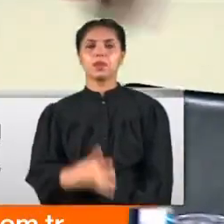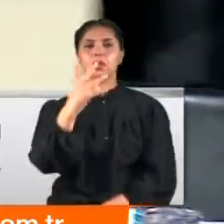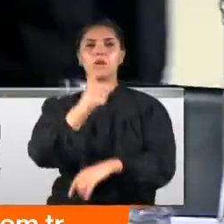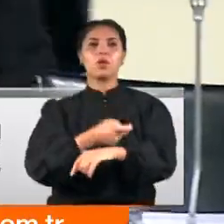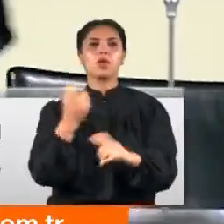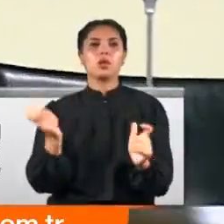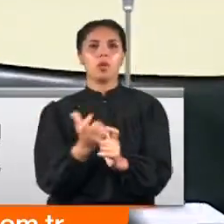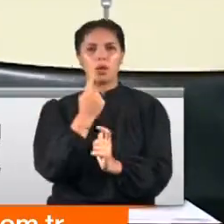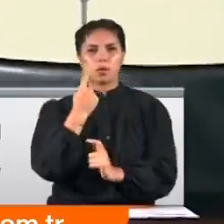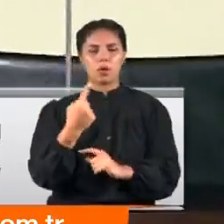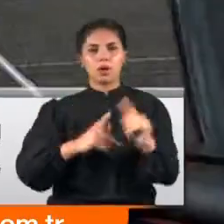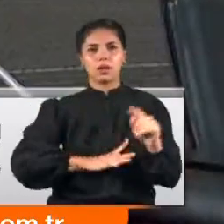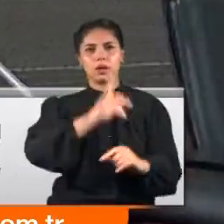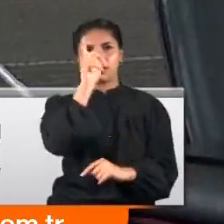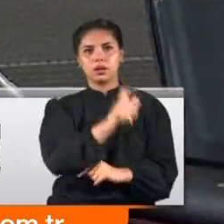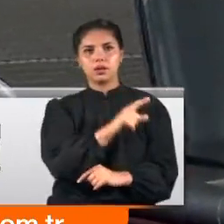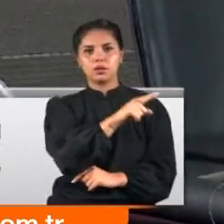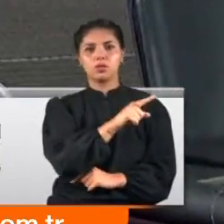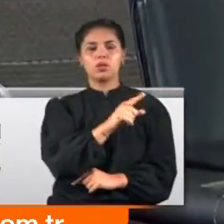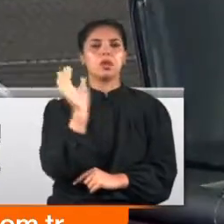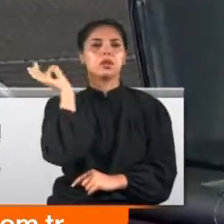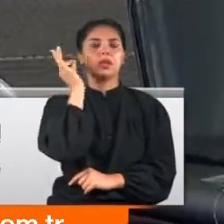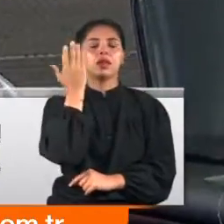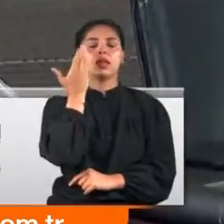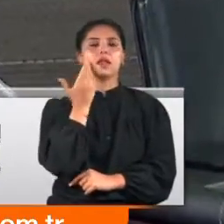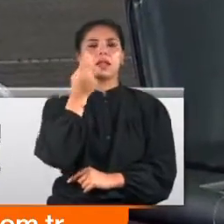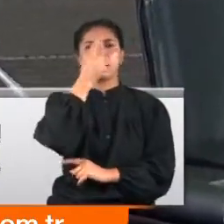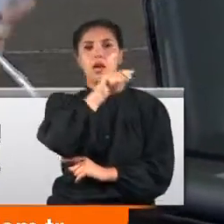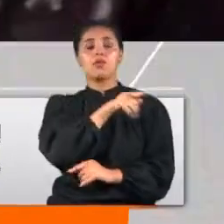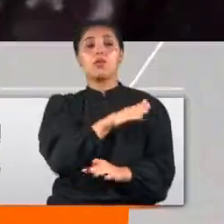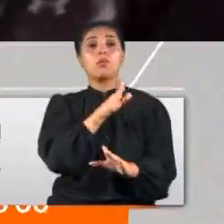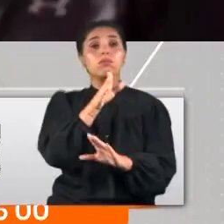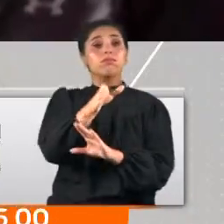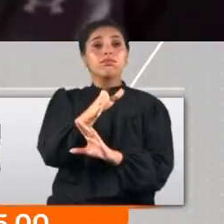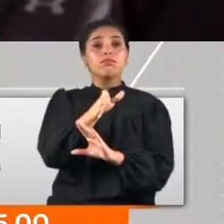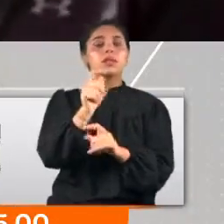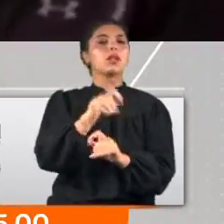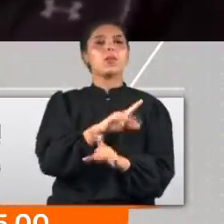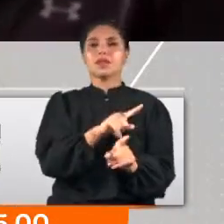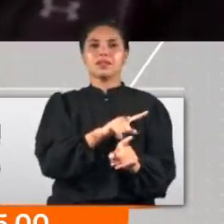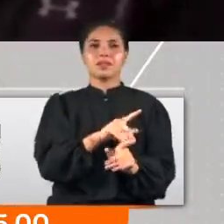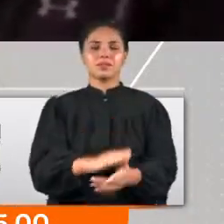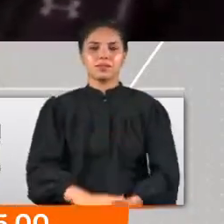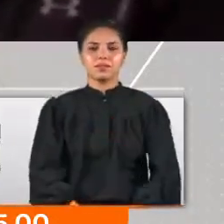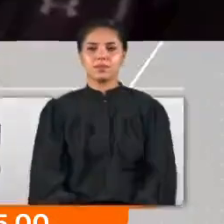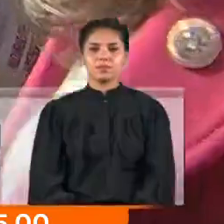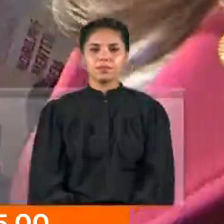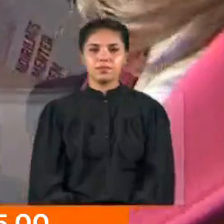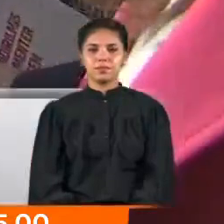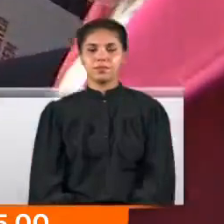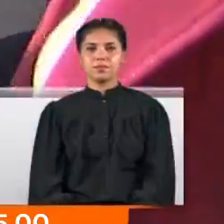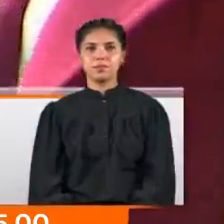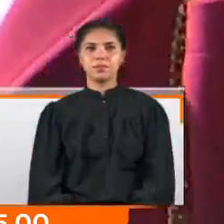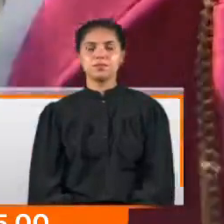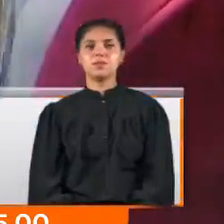süren toplantıda Kılıçdaroğlu yaşananları sadece dinlemekle yetindi. Müdahale etmedi. Buranın dışına çıkıldığında gereğini yaparım.